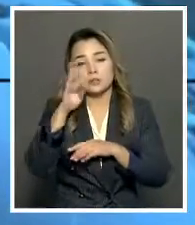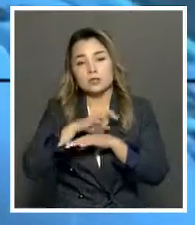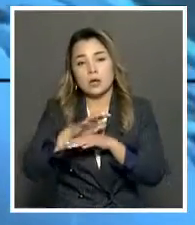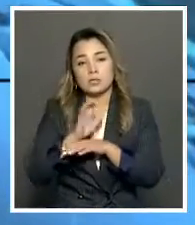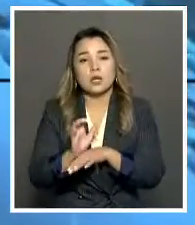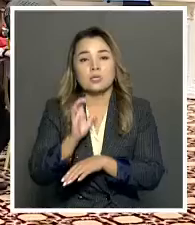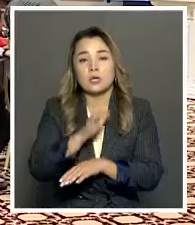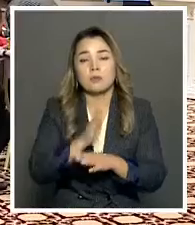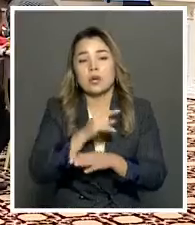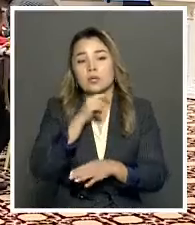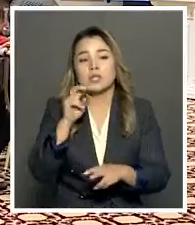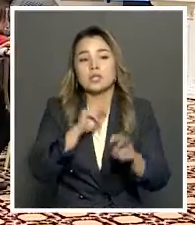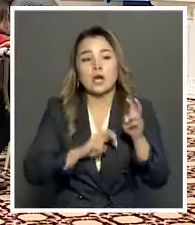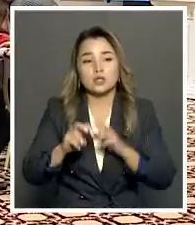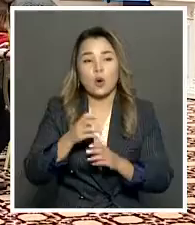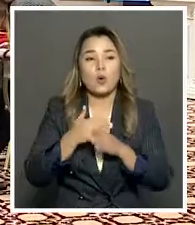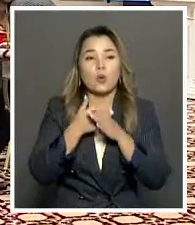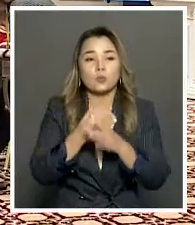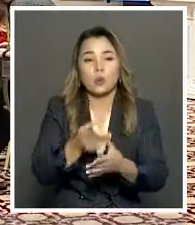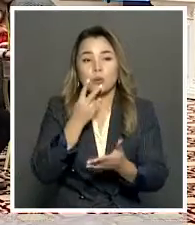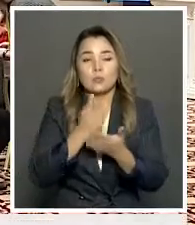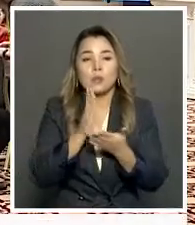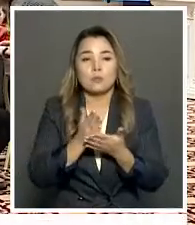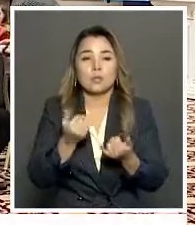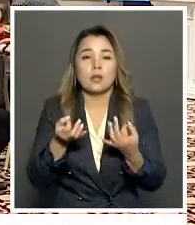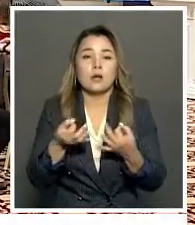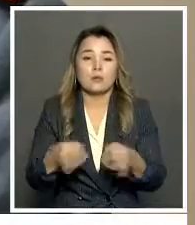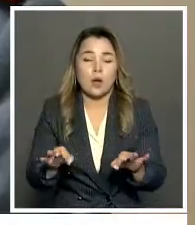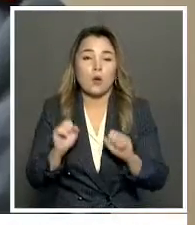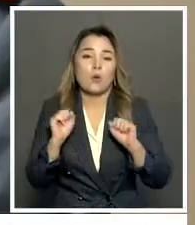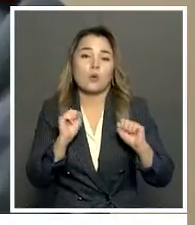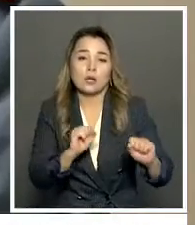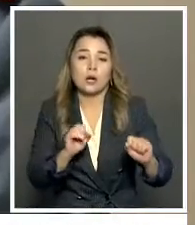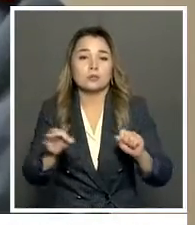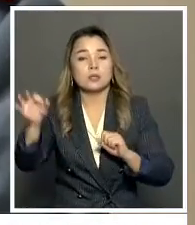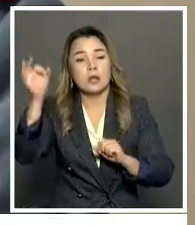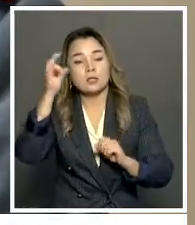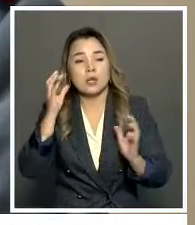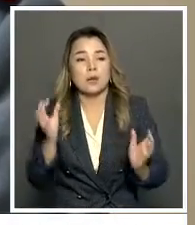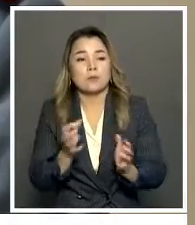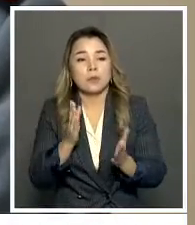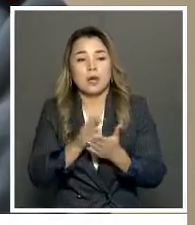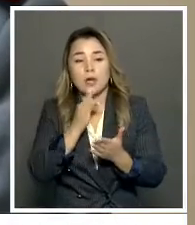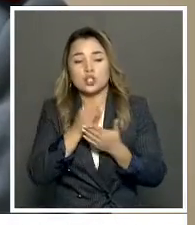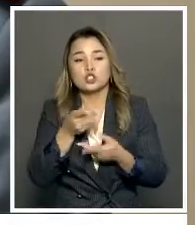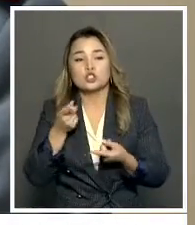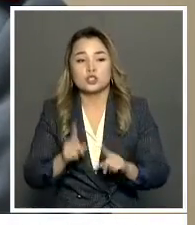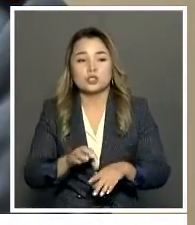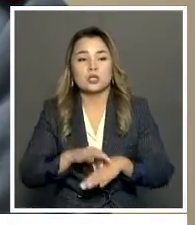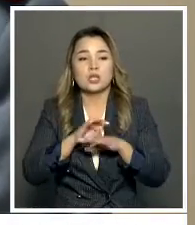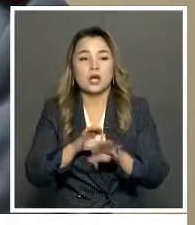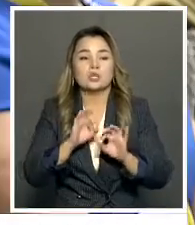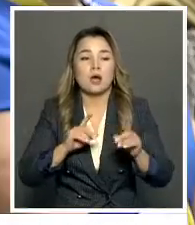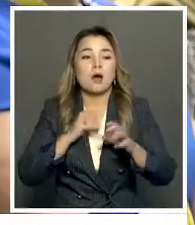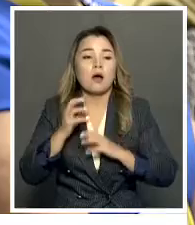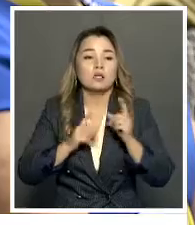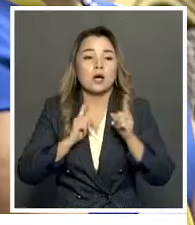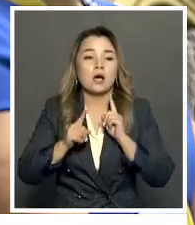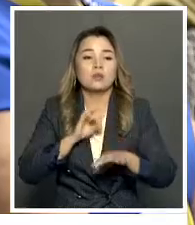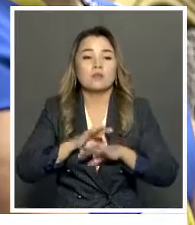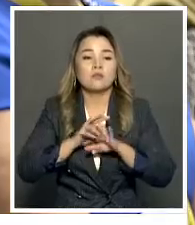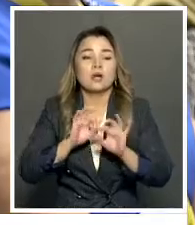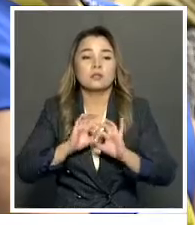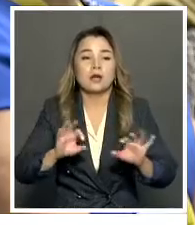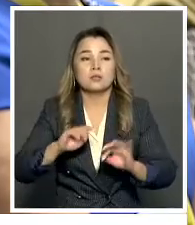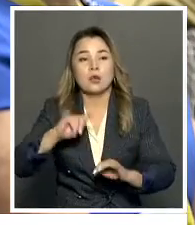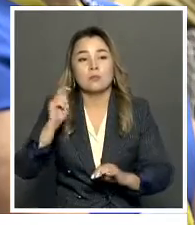жұмыстарға Ресейдің іздеу қозғалысы қолдау көрсеткен. Бұл туралы бейбітшілікті қорғағандарды есте сақтап, шындықты жеткізу атты халықаралық конференция барысында айтылды.